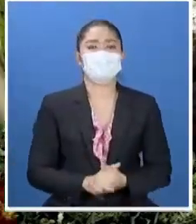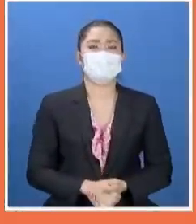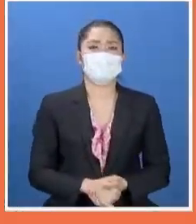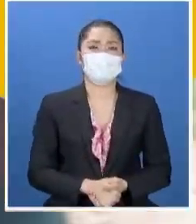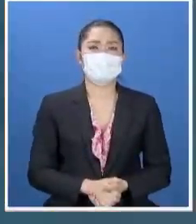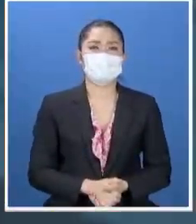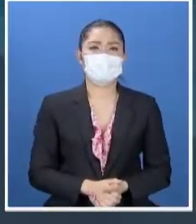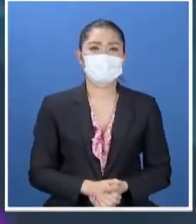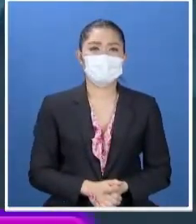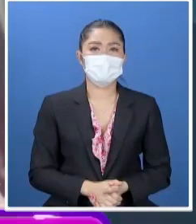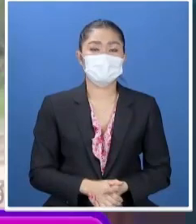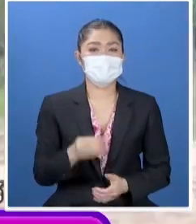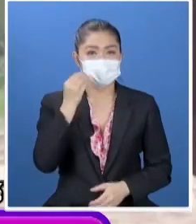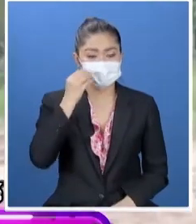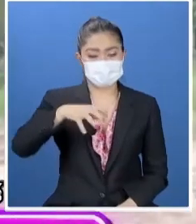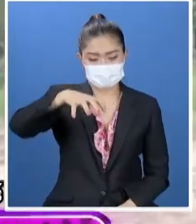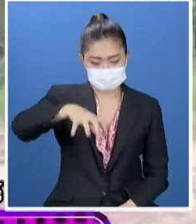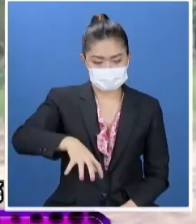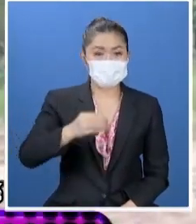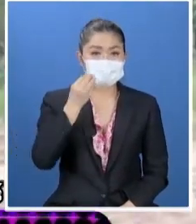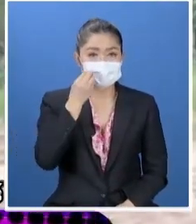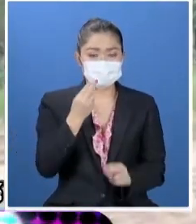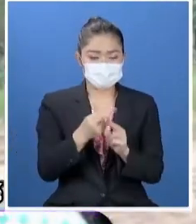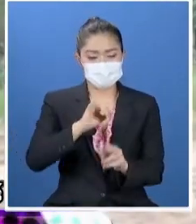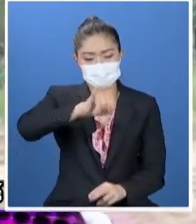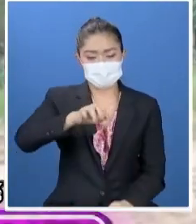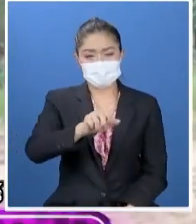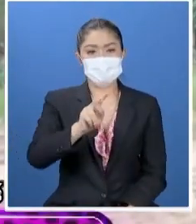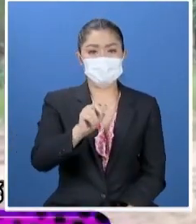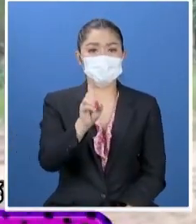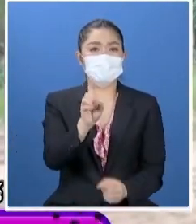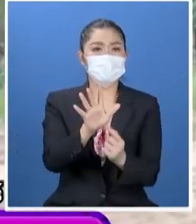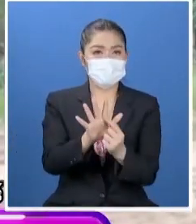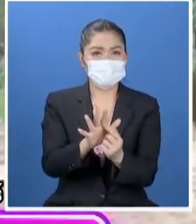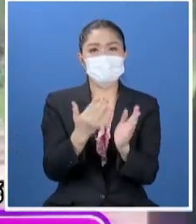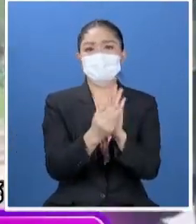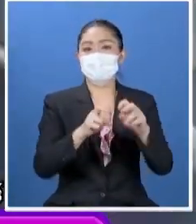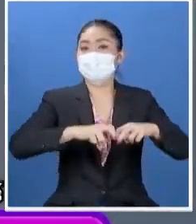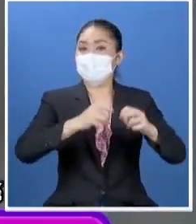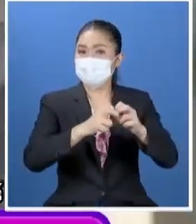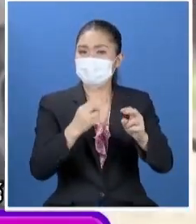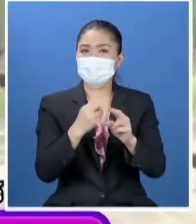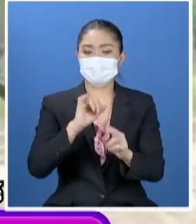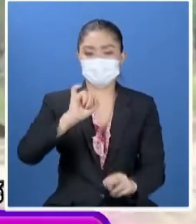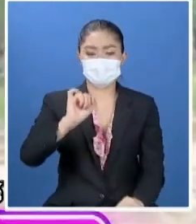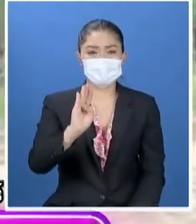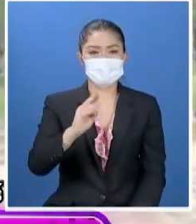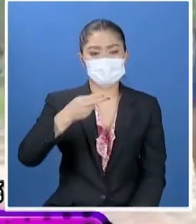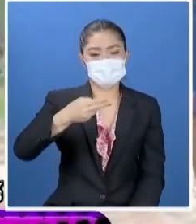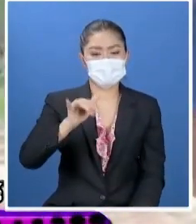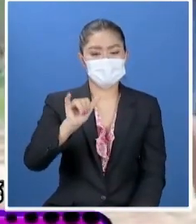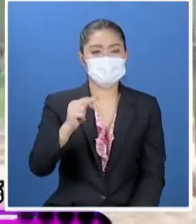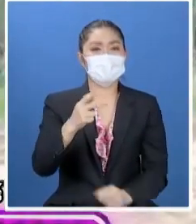ค่ะที่บ้านหลังหนึ่งในพื้นที่บ้านจินดาตำบลกระโพอำเภอท่าตูมจังหวัดสุรินทร์ช้างพังใบหยกอายุ14